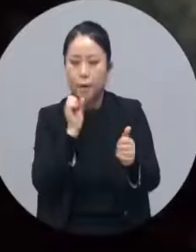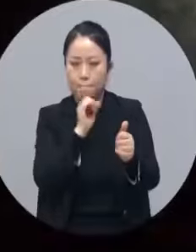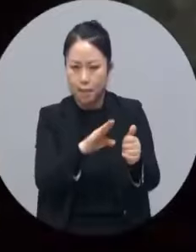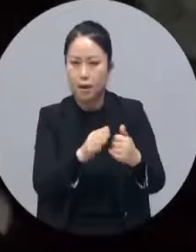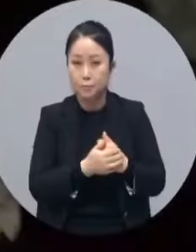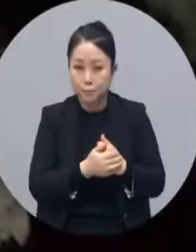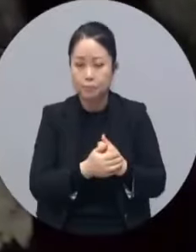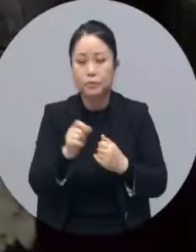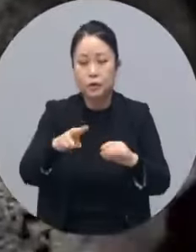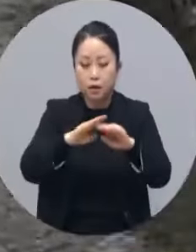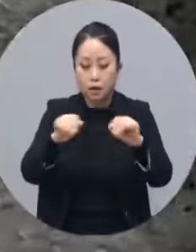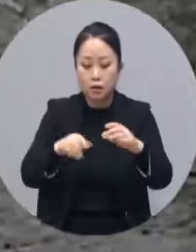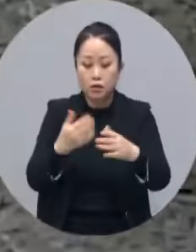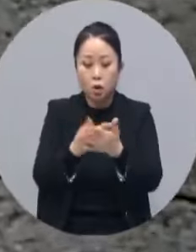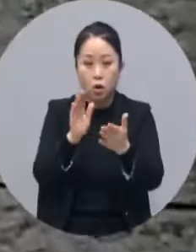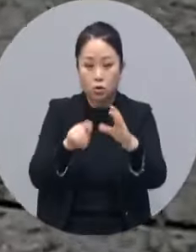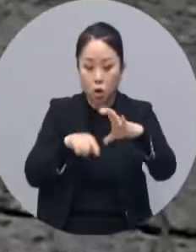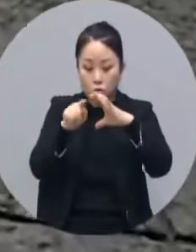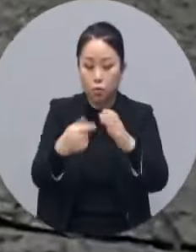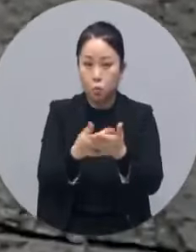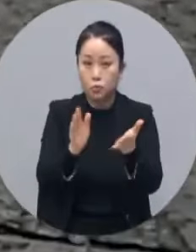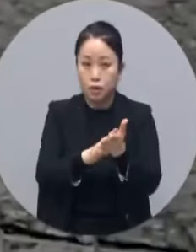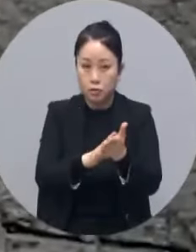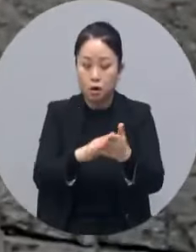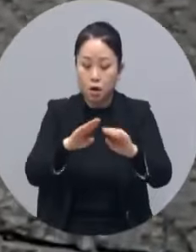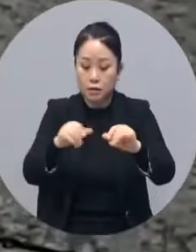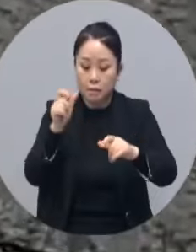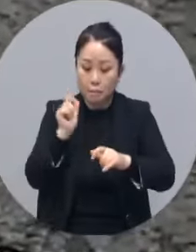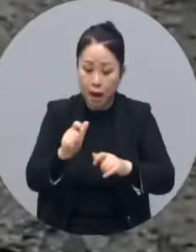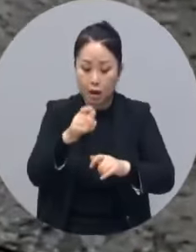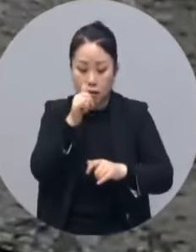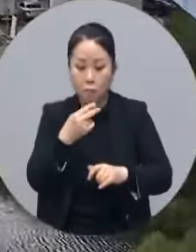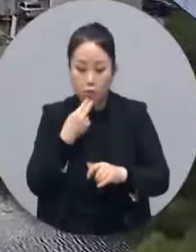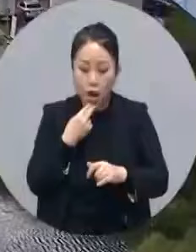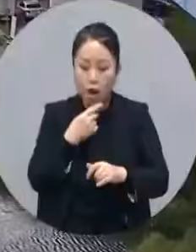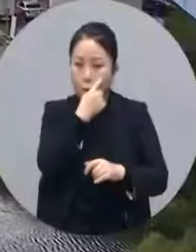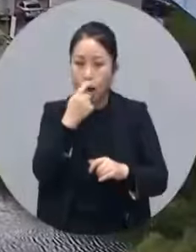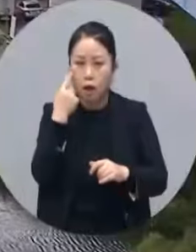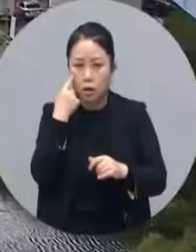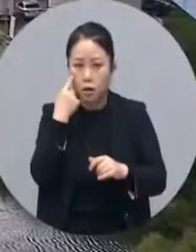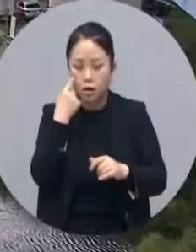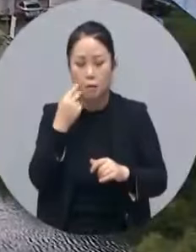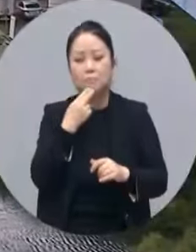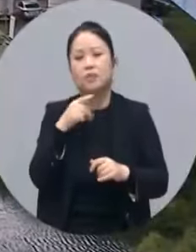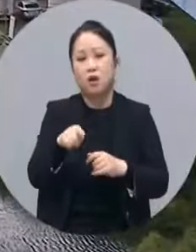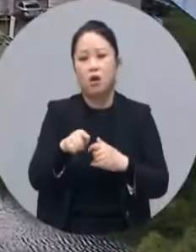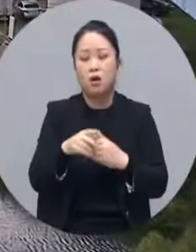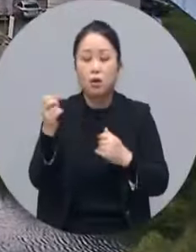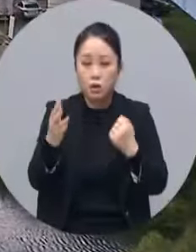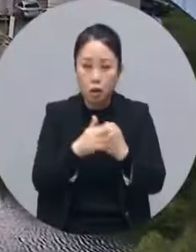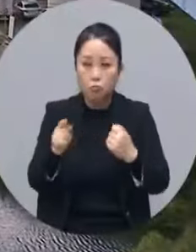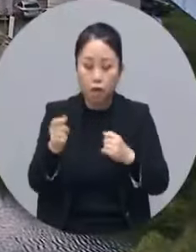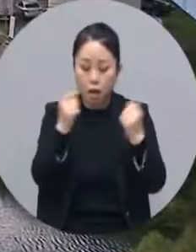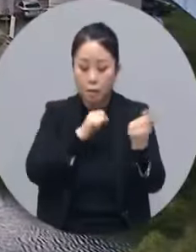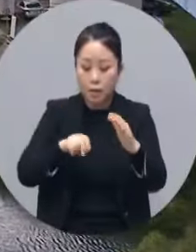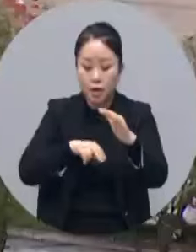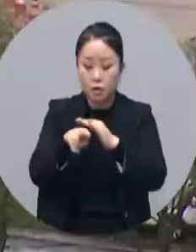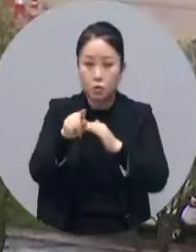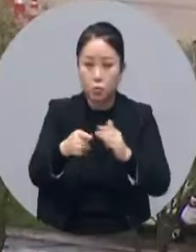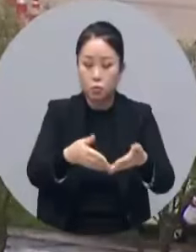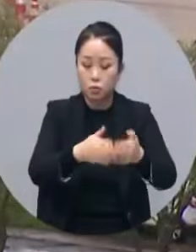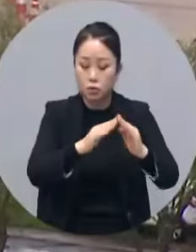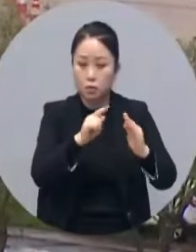터널 공사전 지안 상태를 사전에 제대로 확인하지 못했다는 사실은 분명한만큼 피난통로 설치 여부와 함께 과거 지안 조사